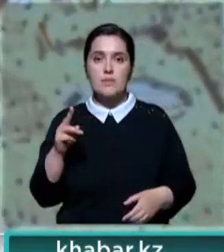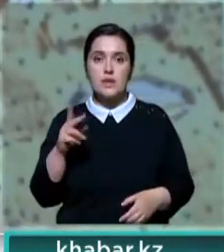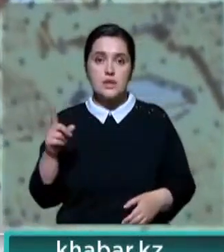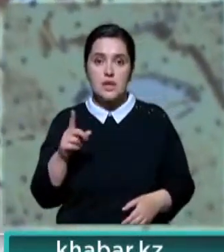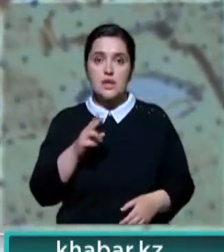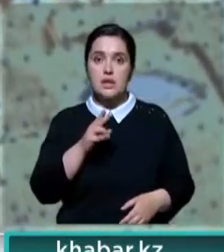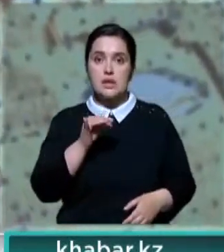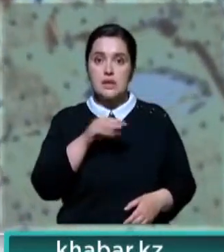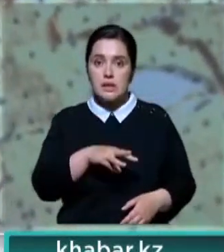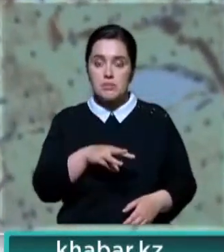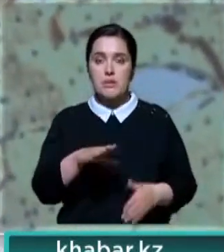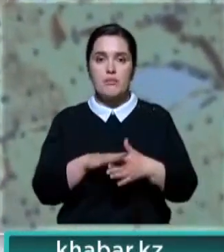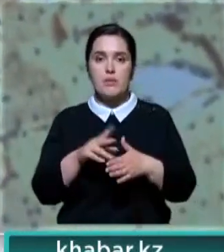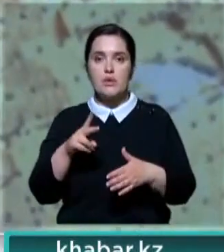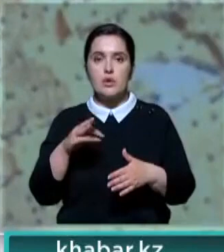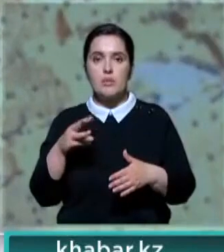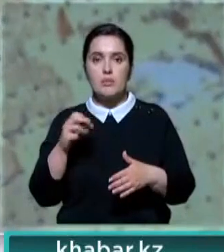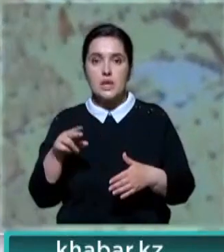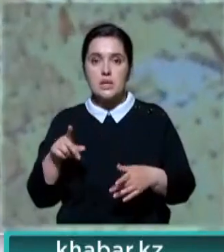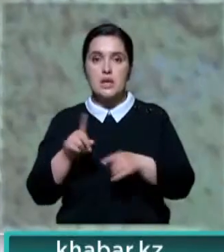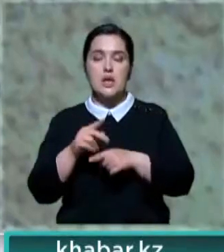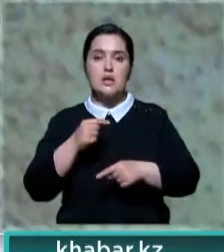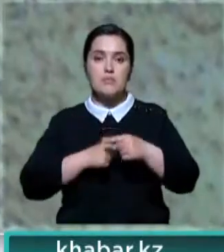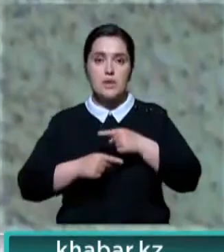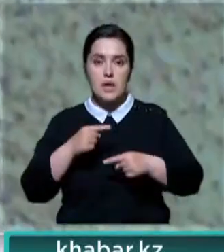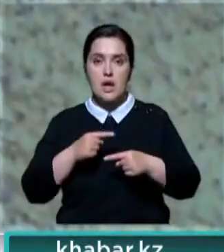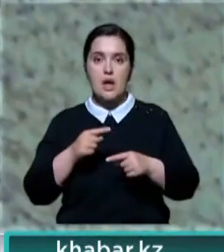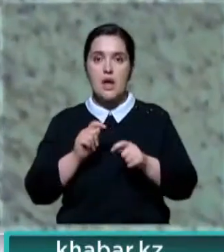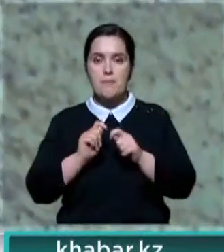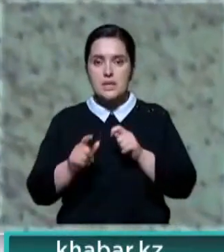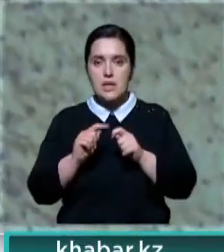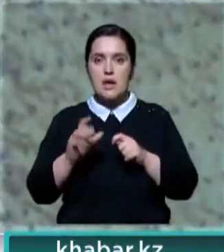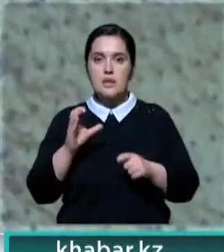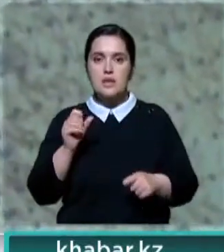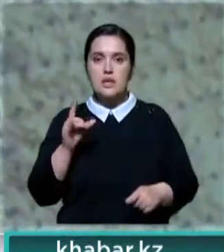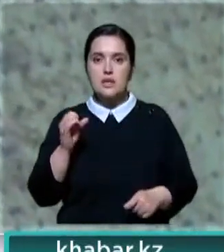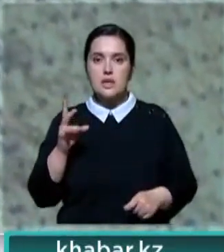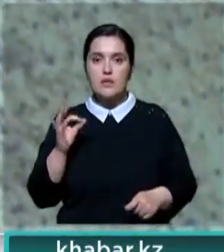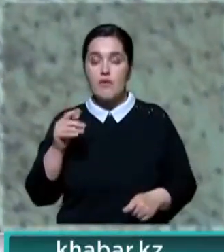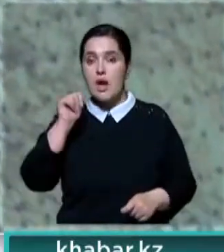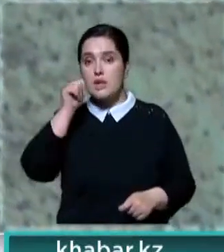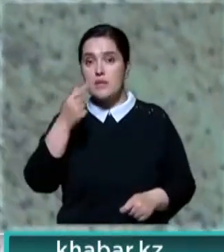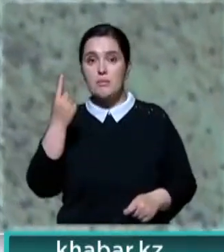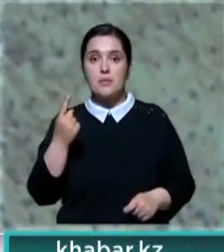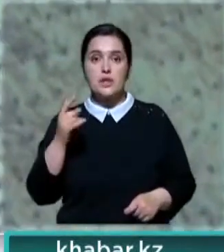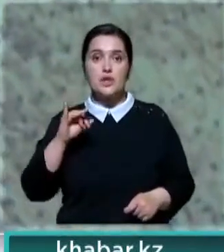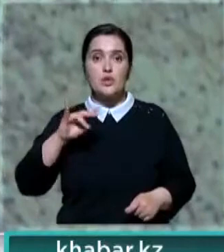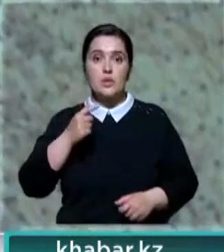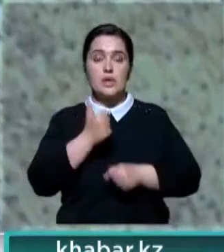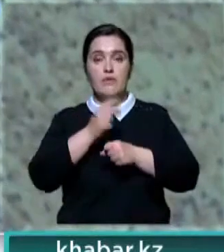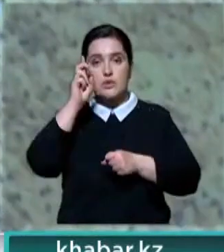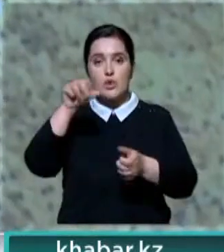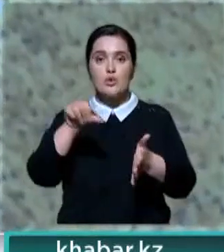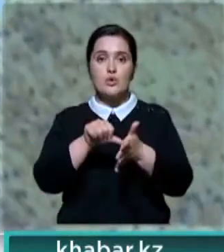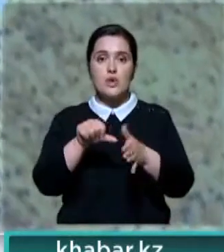kaspi.kz вич словам кима мы hmi михаилом лам танцем на также предпринимателям и меценатом рашидом сарсенова а завтра 1 июня